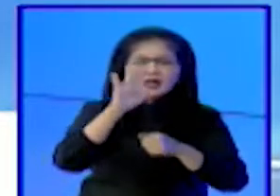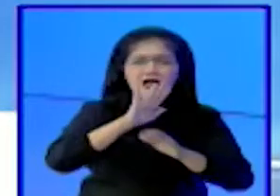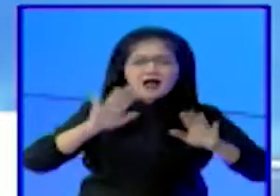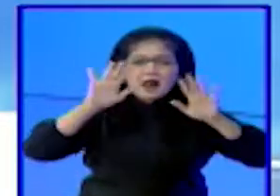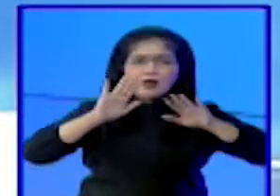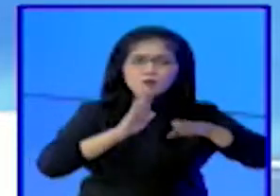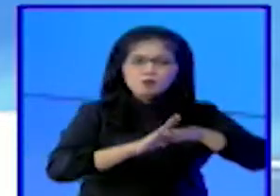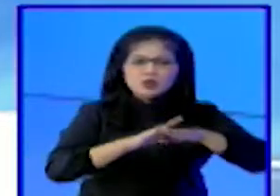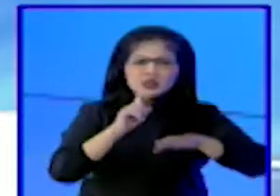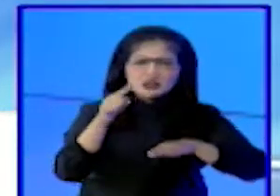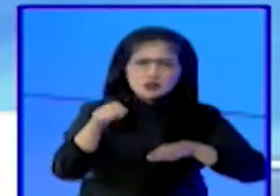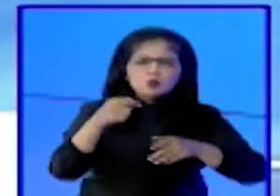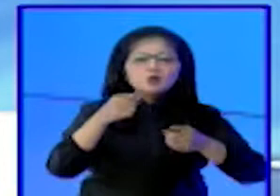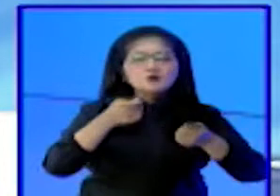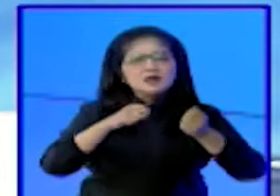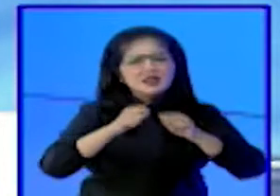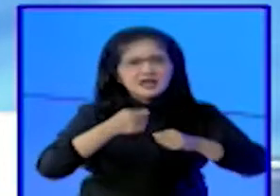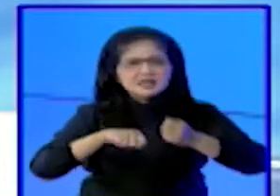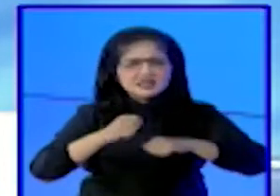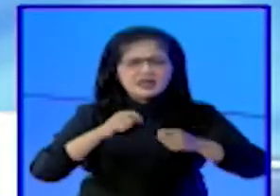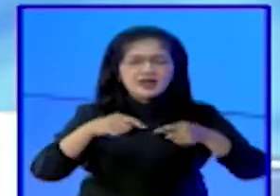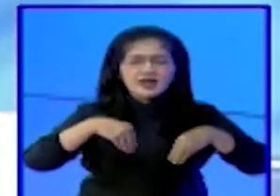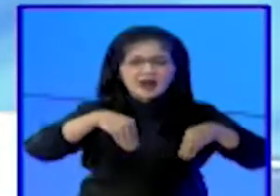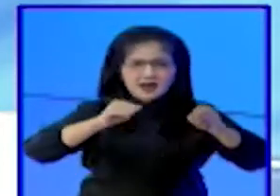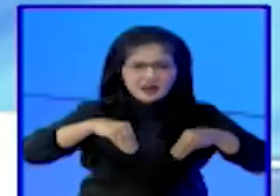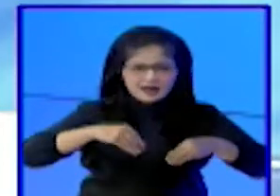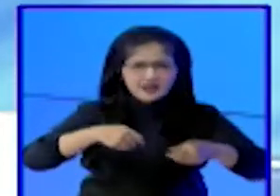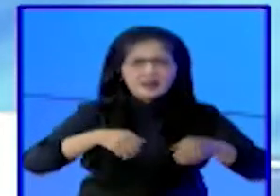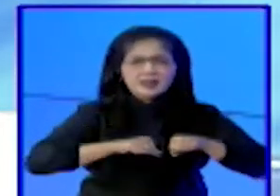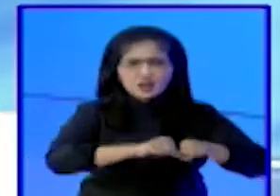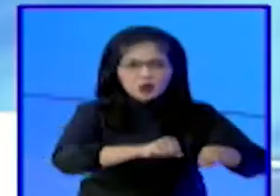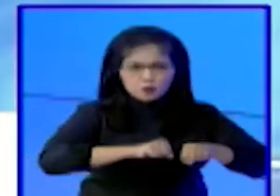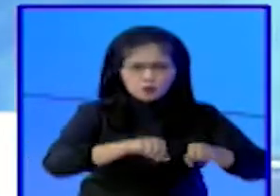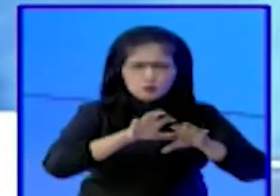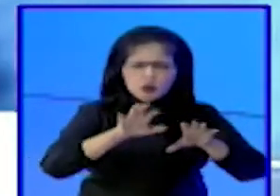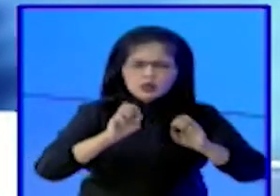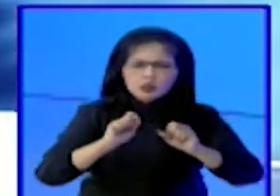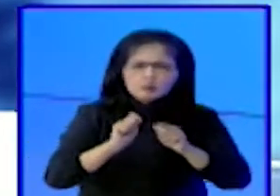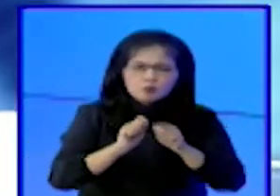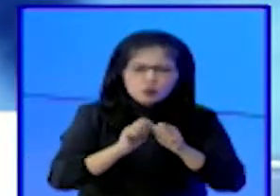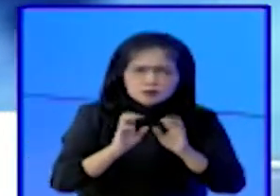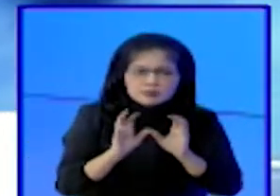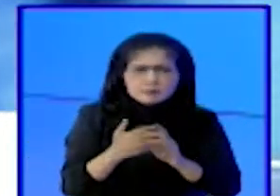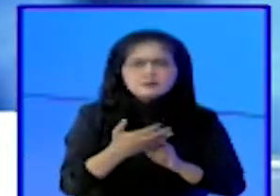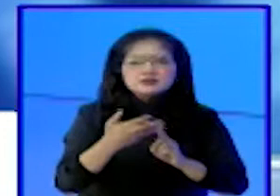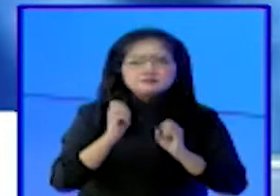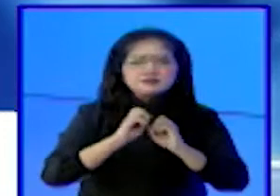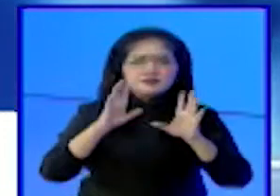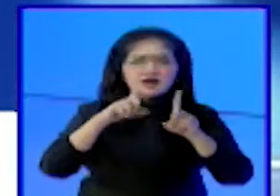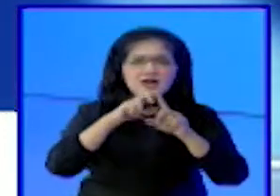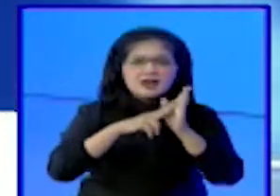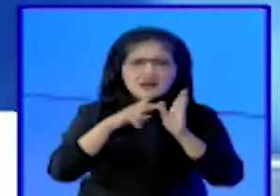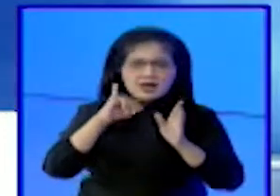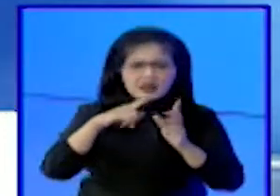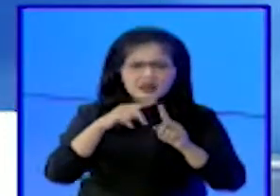adalah kerajinan kain tenun. Di masa kini tak banyak yang melestarikannya. Rekan Daniel Willy, Heru Triyuniarto dan